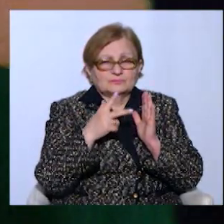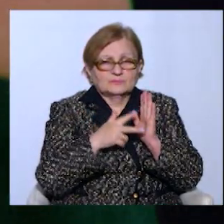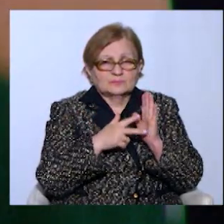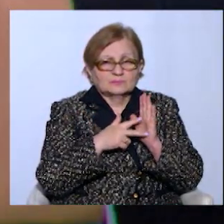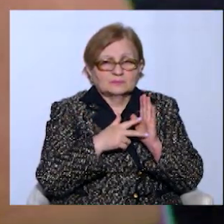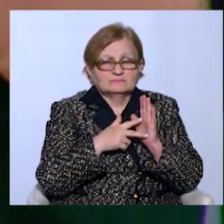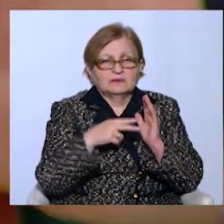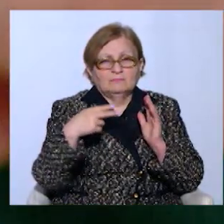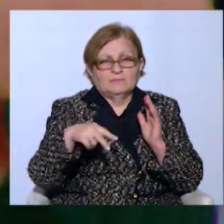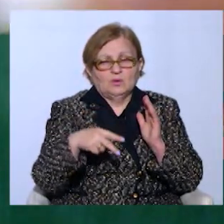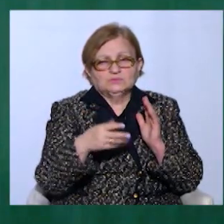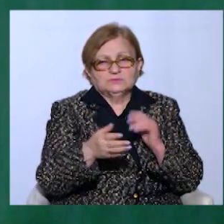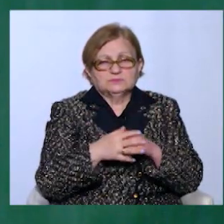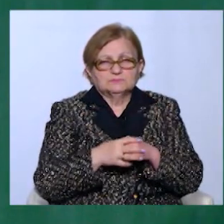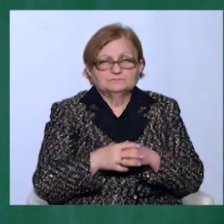8/8.